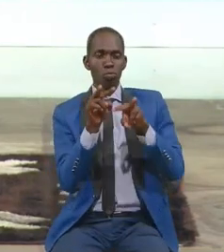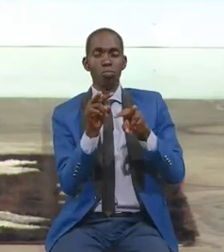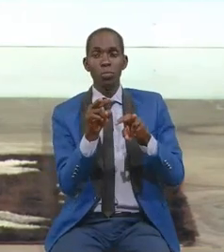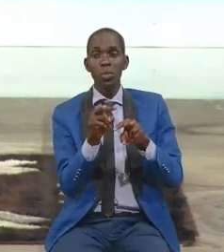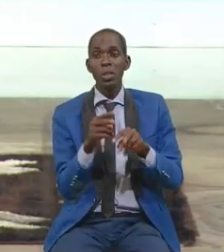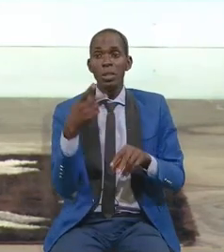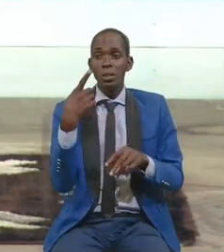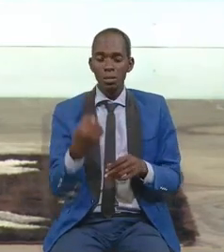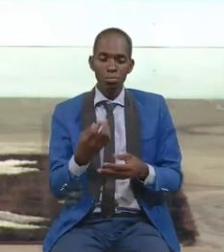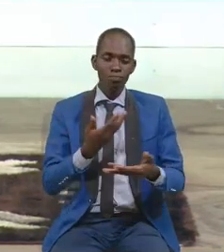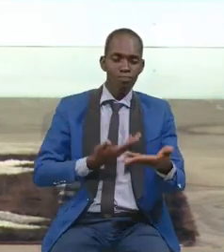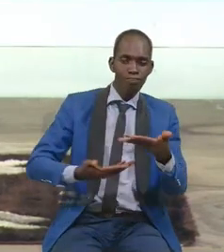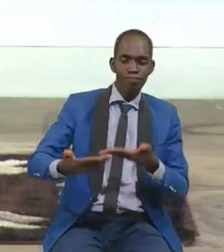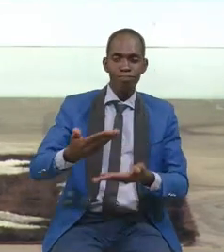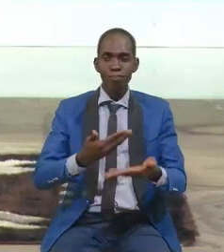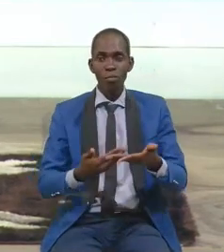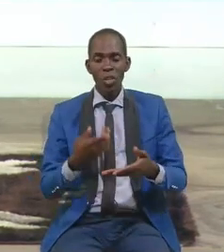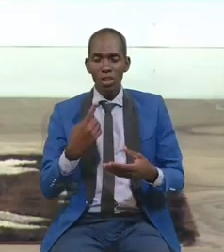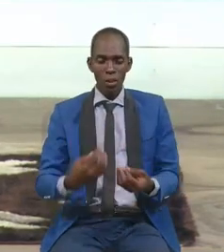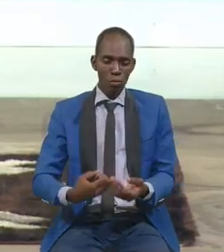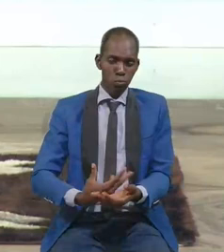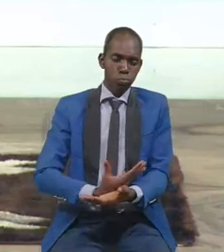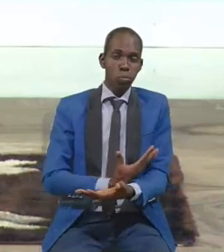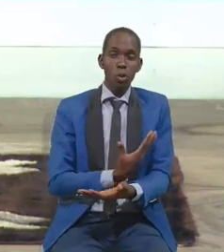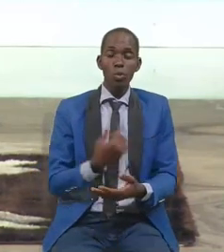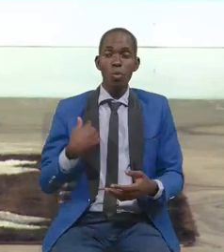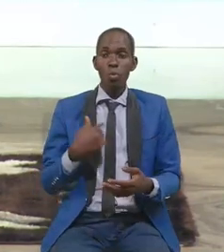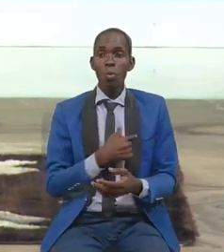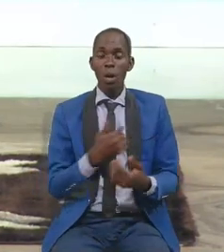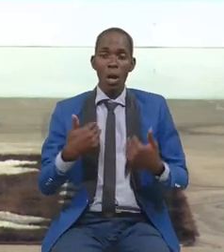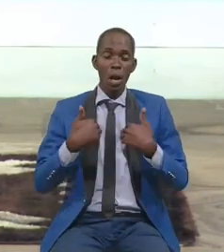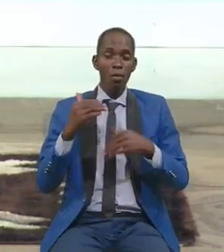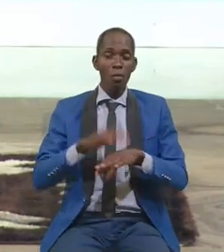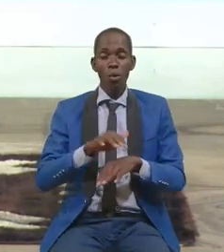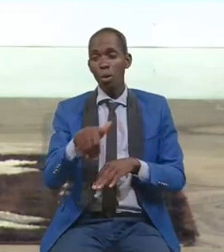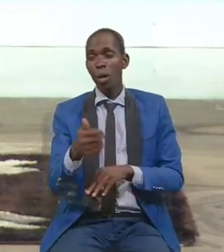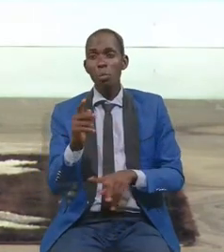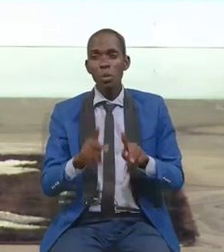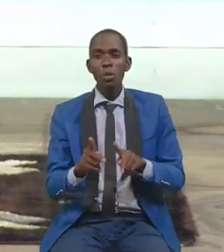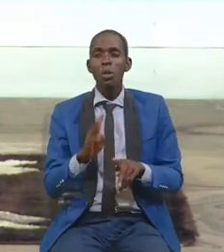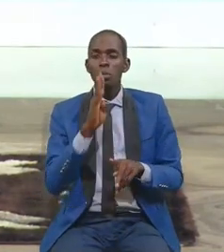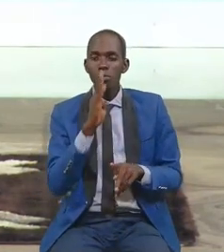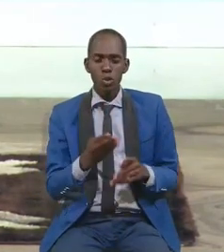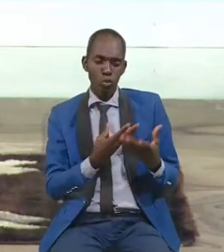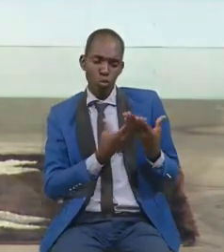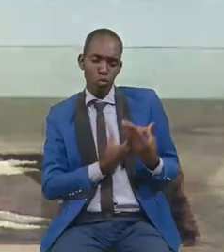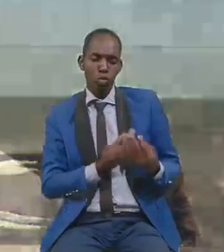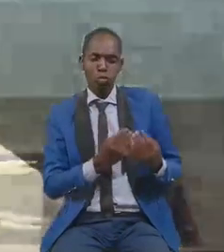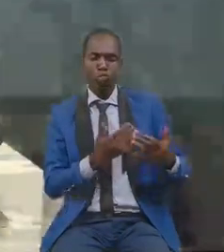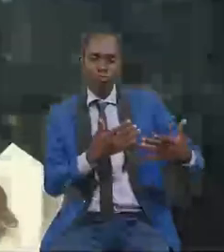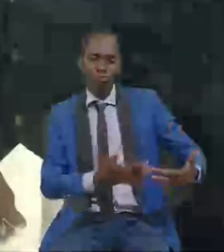avons avec les gens, l'influence que nous avons sur la vie des autres. Alors c'est dit ici que par amour, soyez